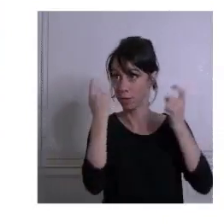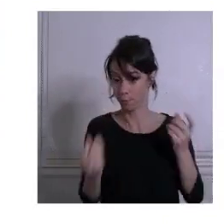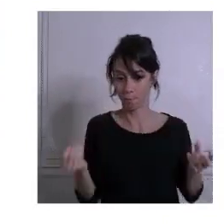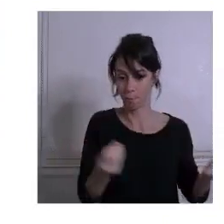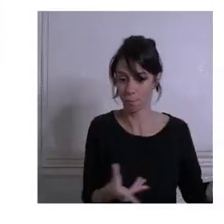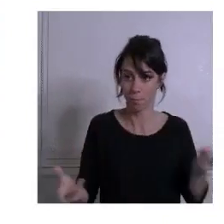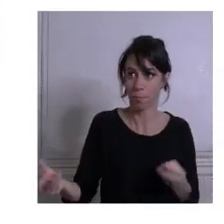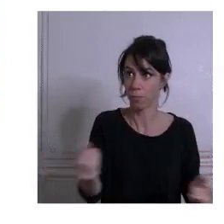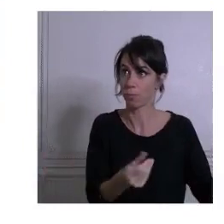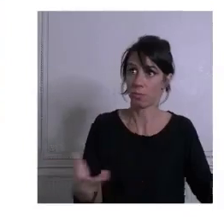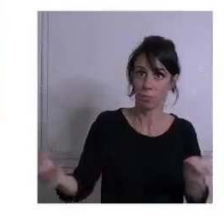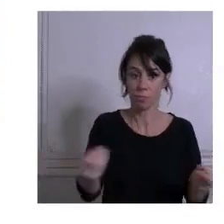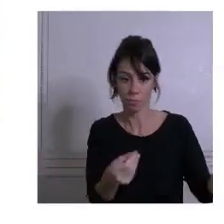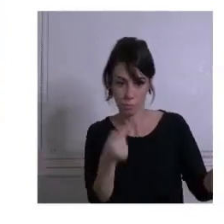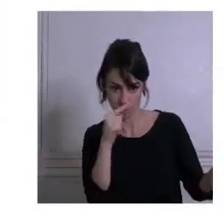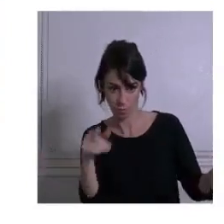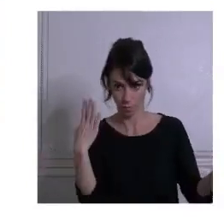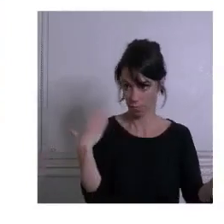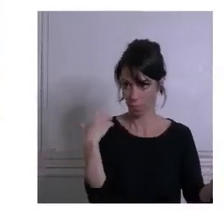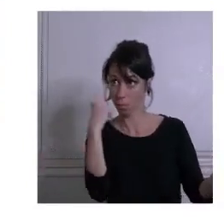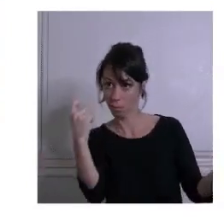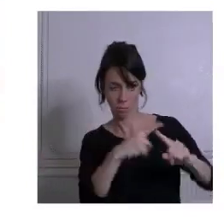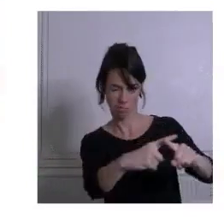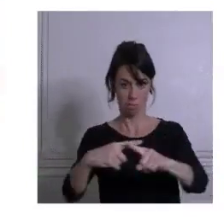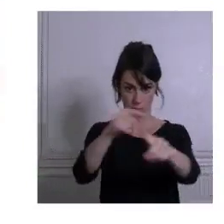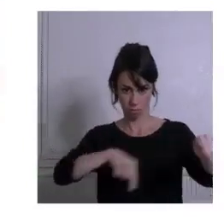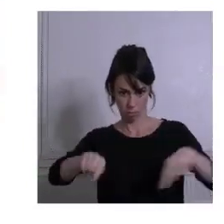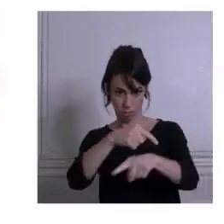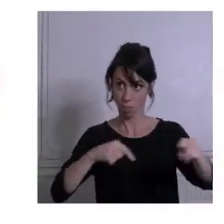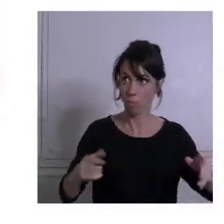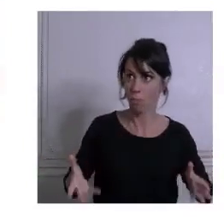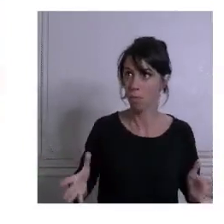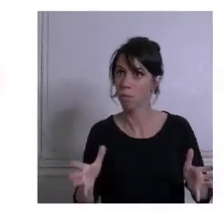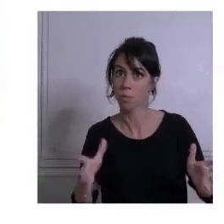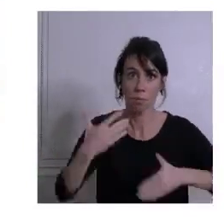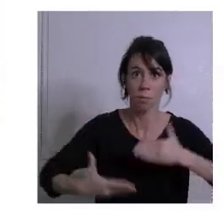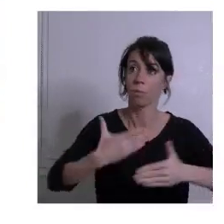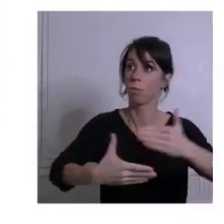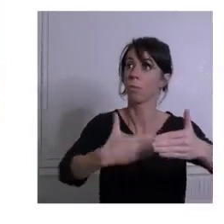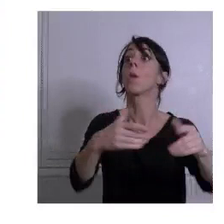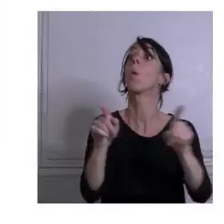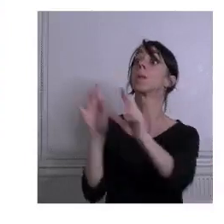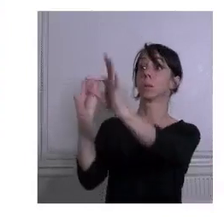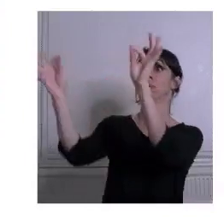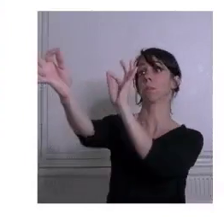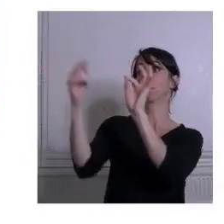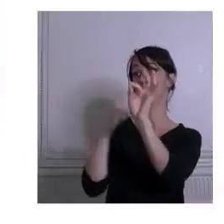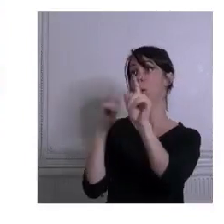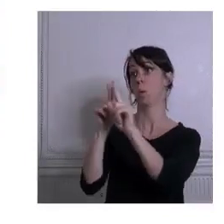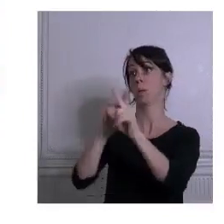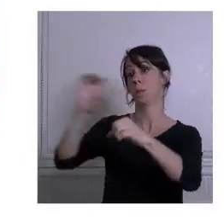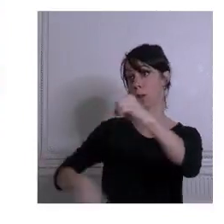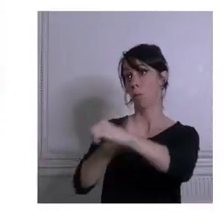falloir qu'on puisse avoir ça. Bon. Donc, tout ça pour vous dire et pour conclure, mes chers collègues, que ce